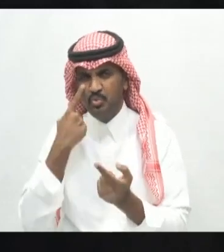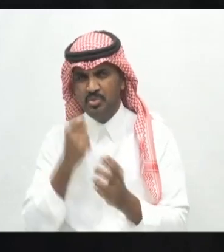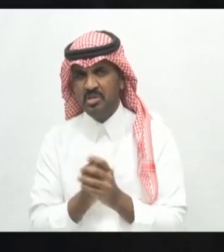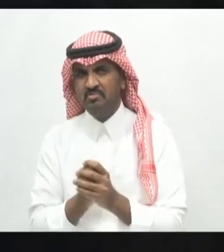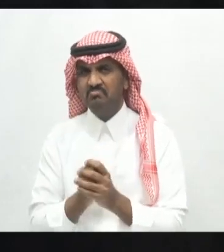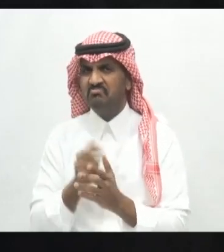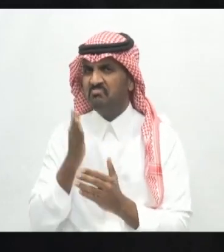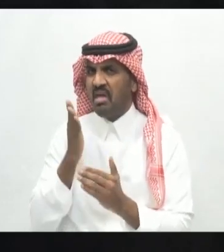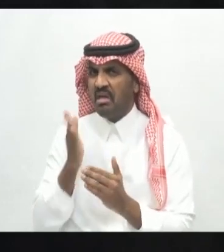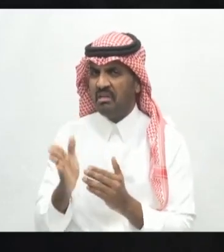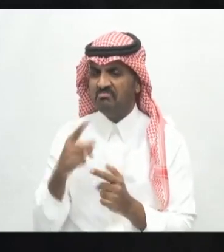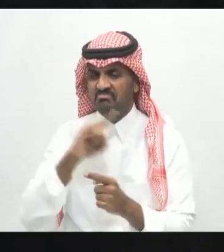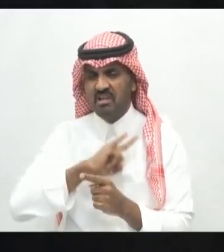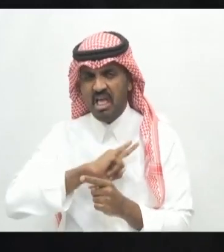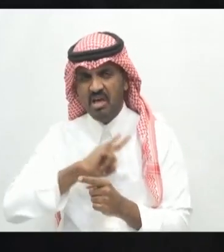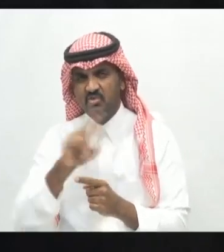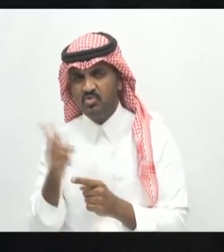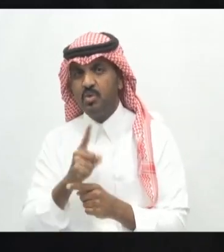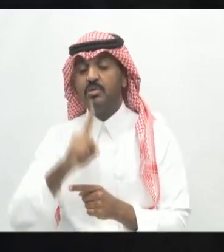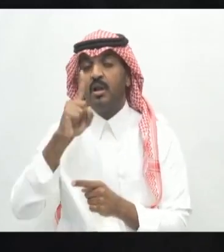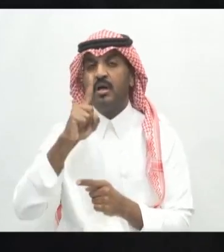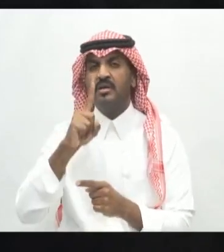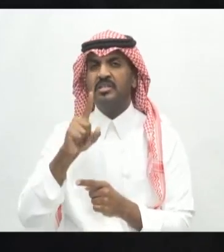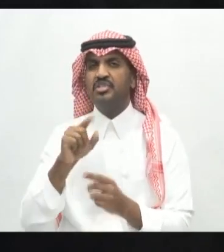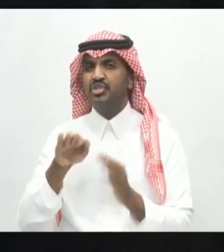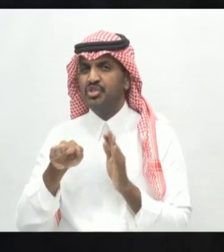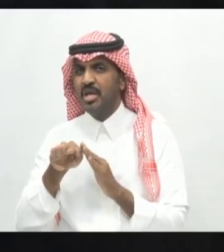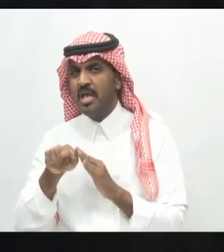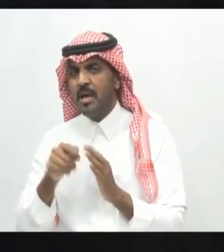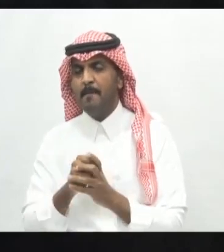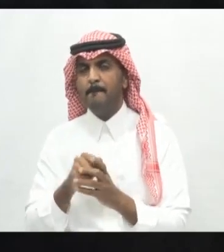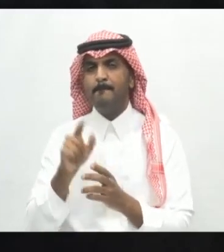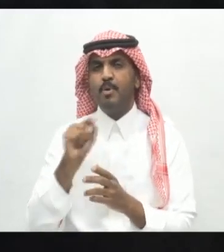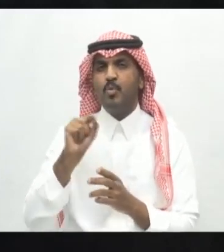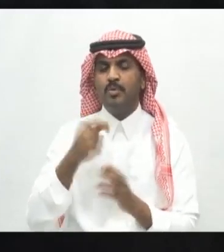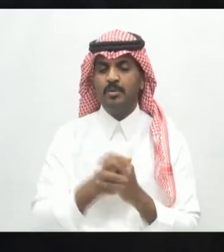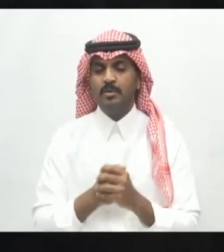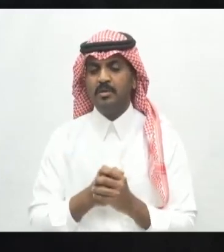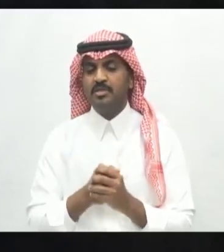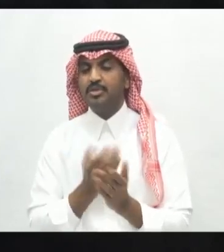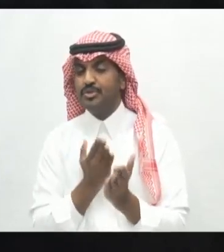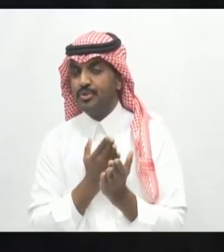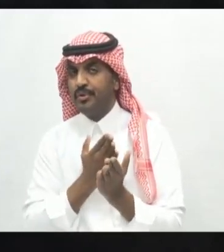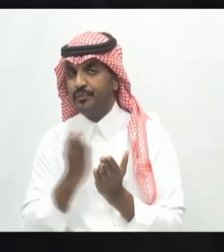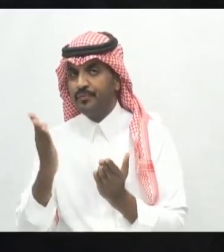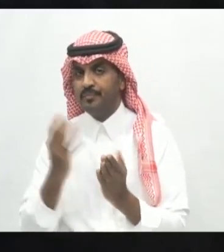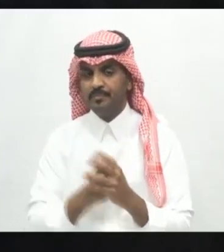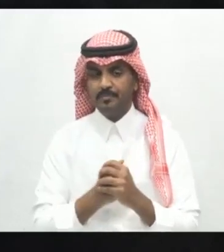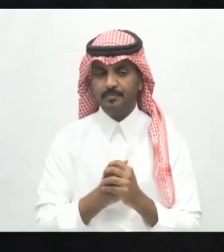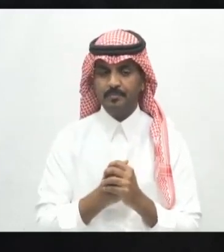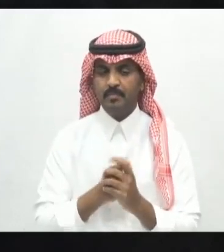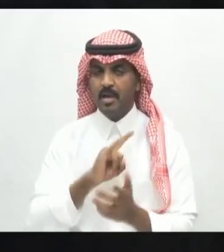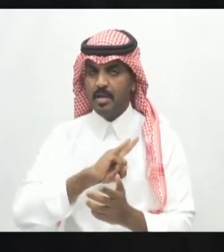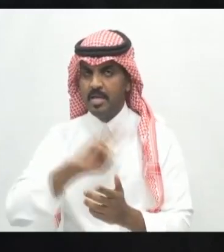فالصيغة لا تساوي عند الله جناح بعوضه دل هذا على صرف